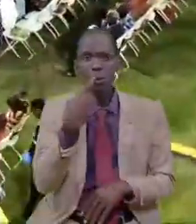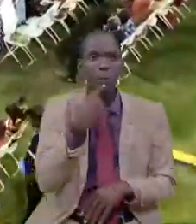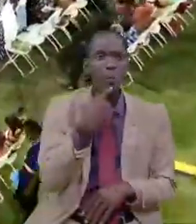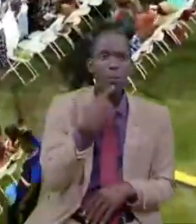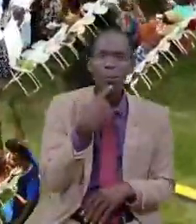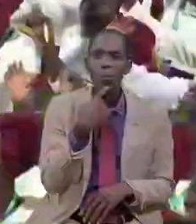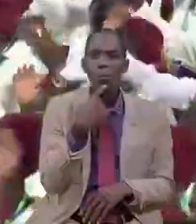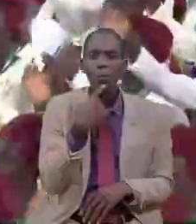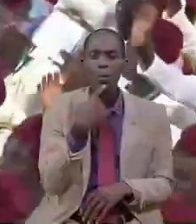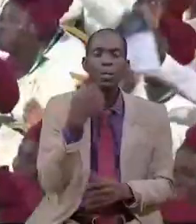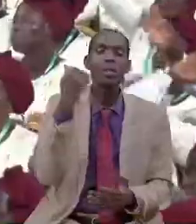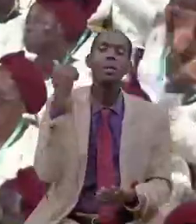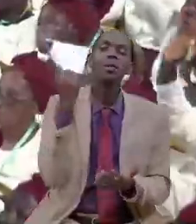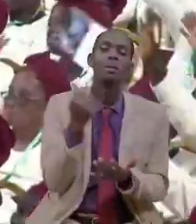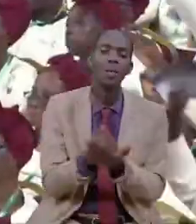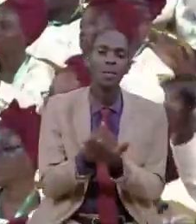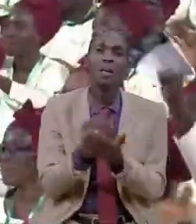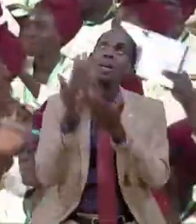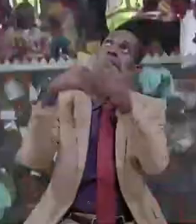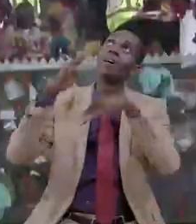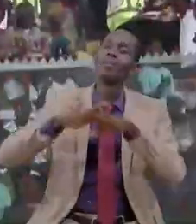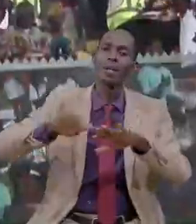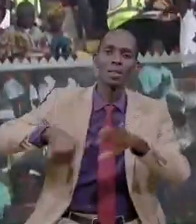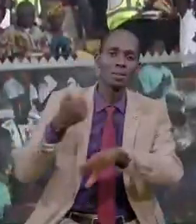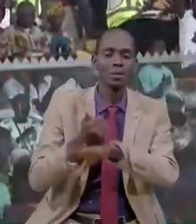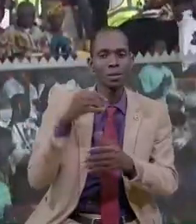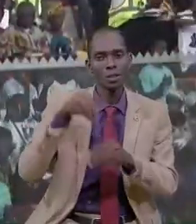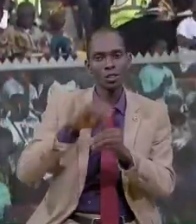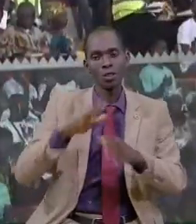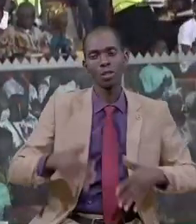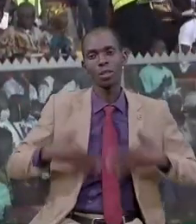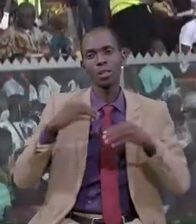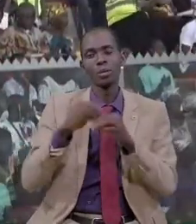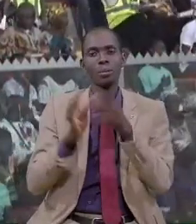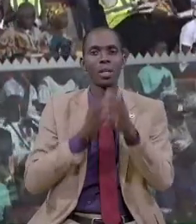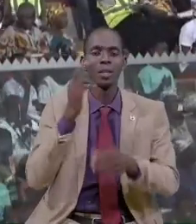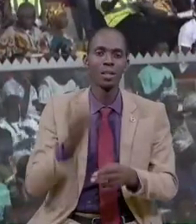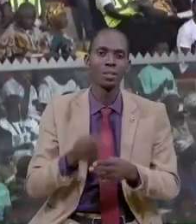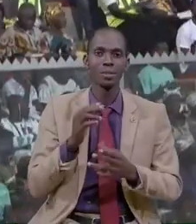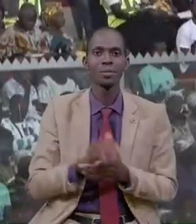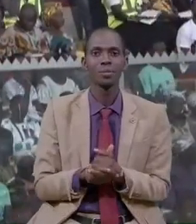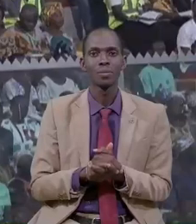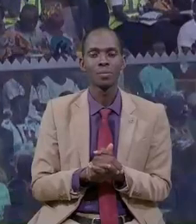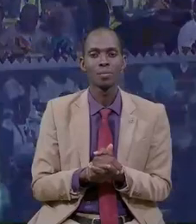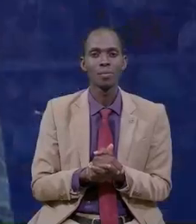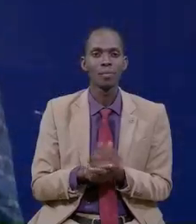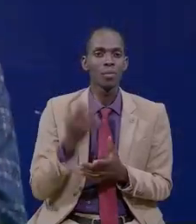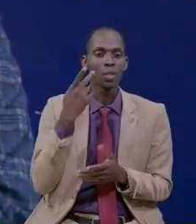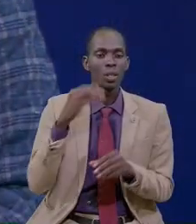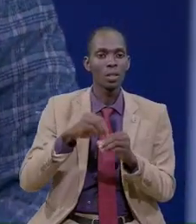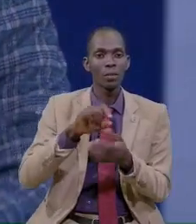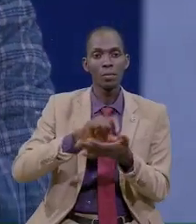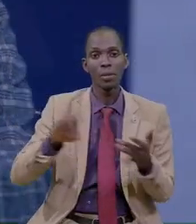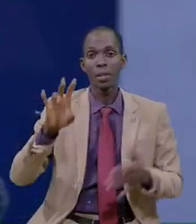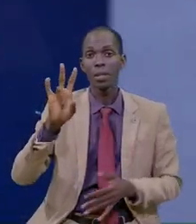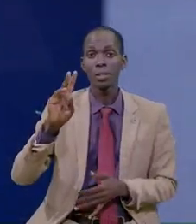sont-ils? Amen. Le ciel le confirme dans ta vie au nom de Jésus. Look at verse 17.